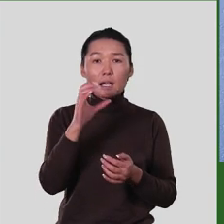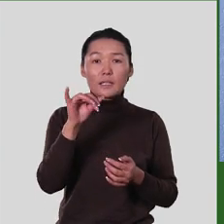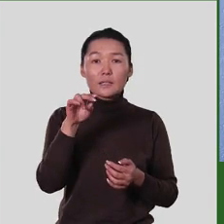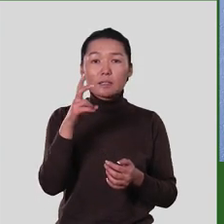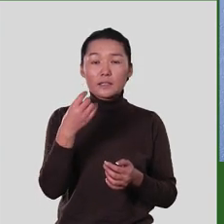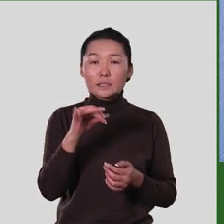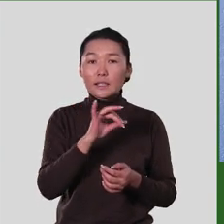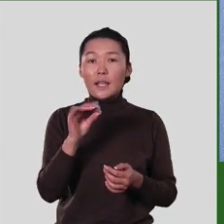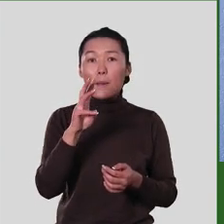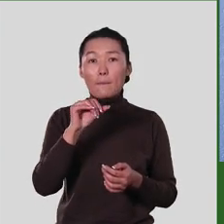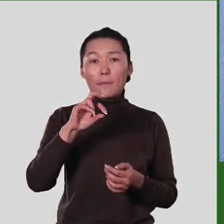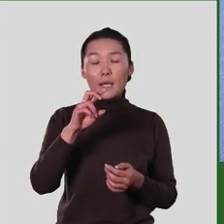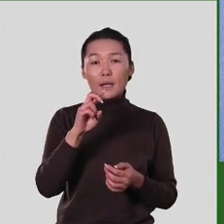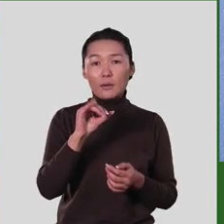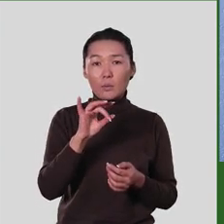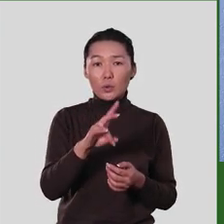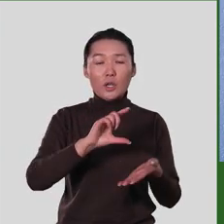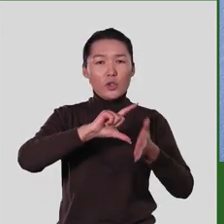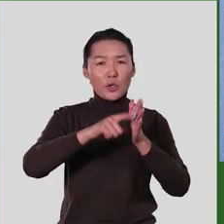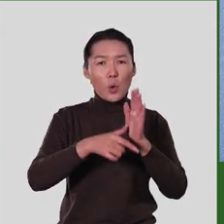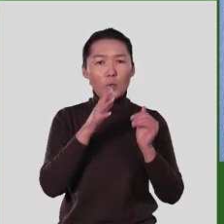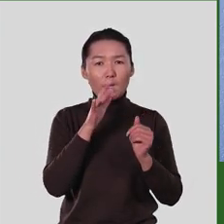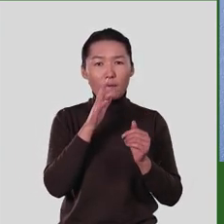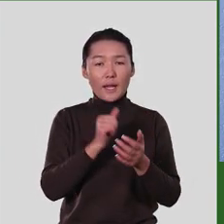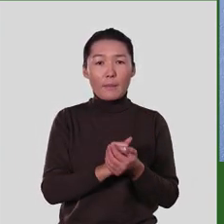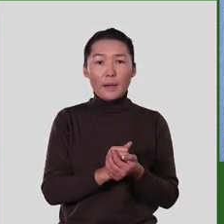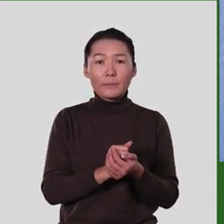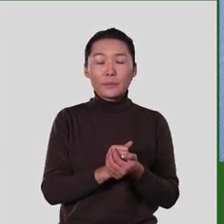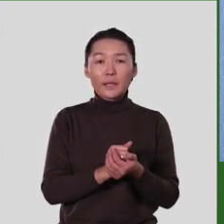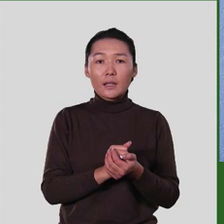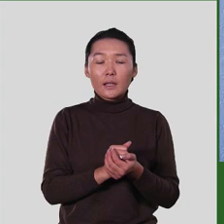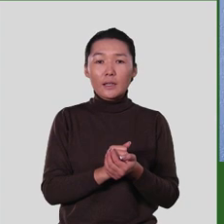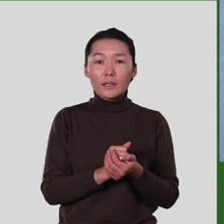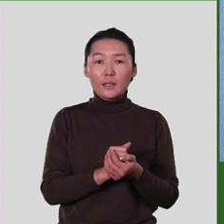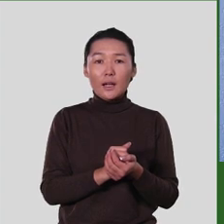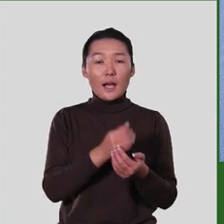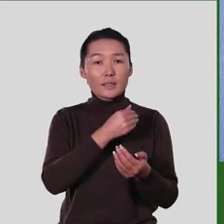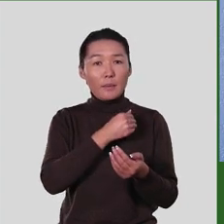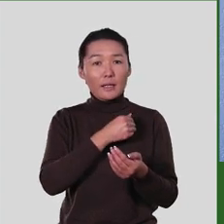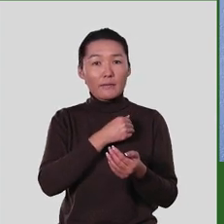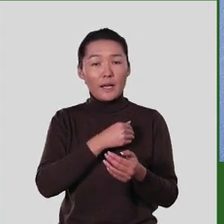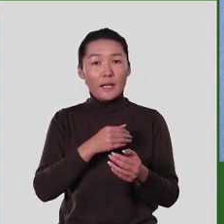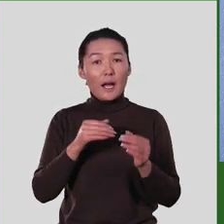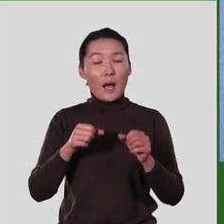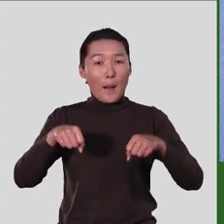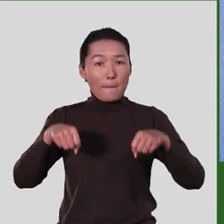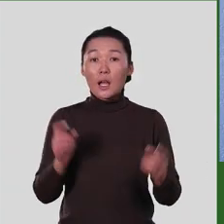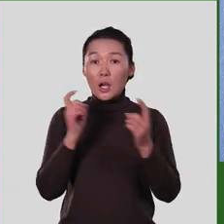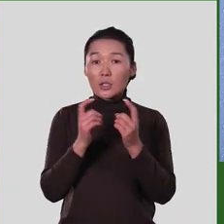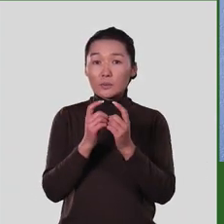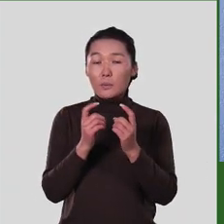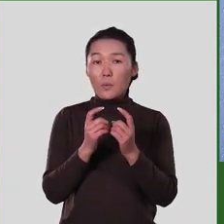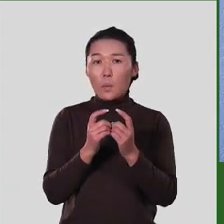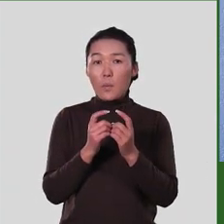и Мельбурн, долгое время оспаривали право называться столицами. Спор